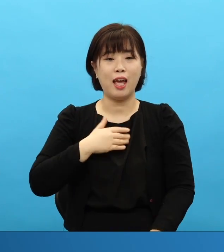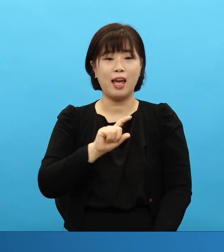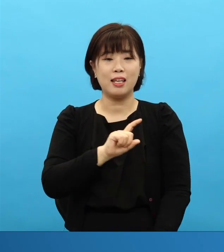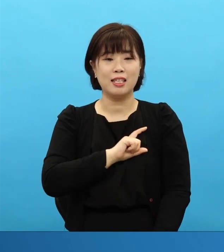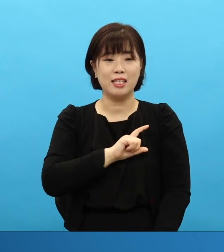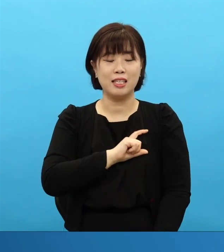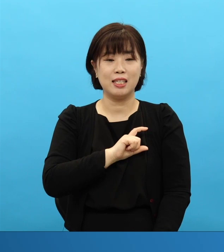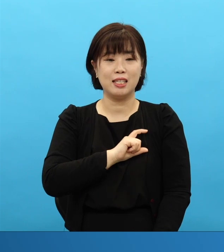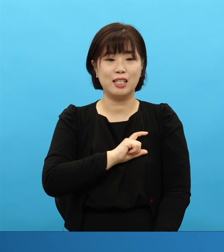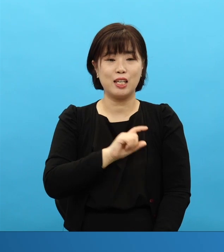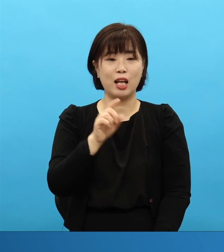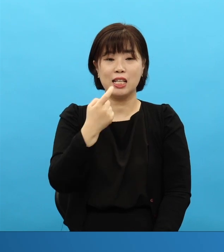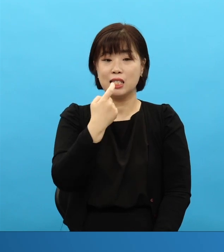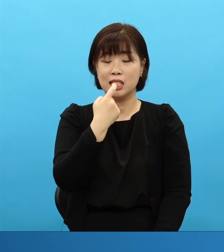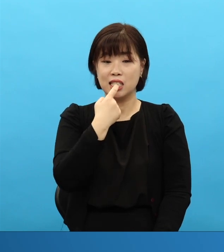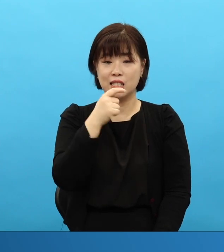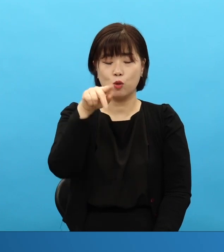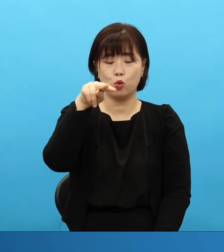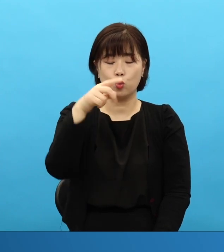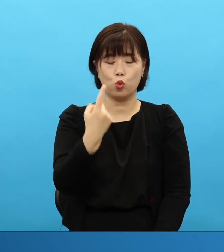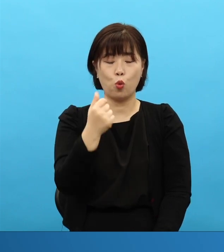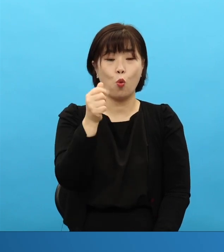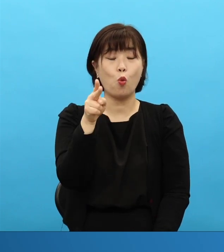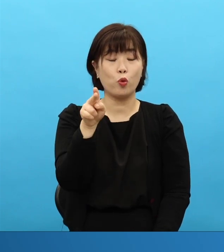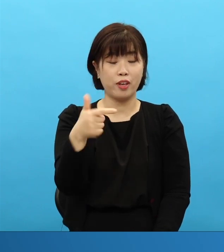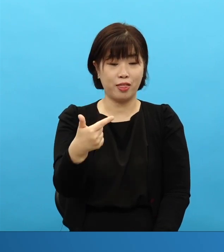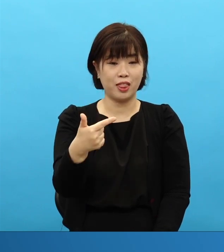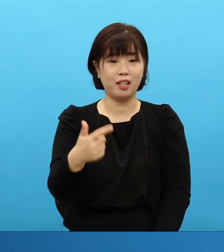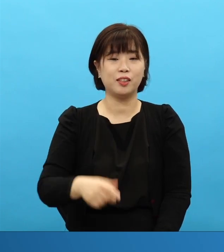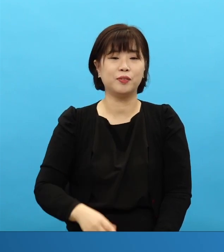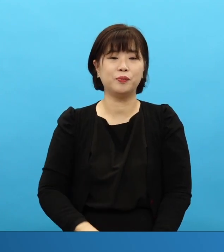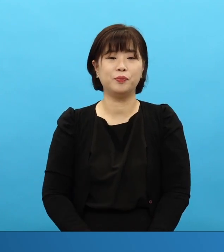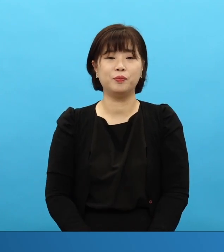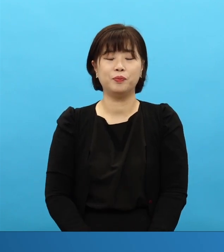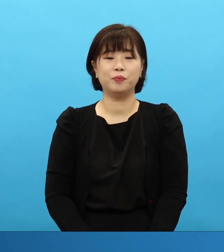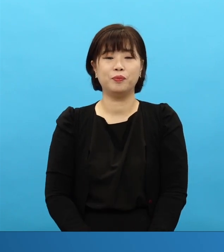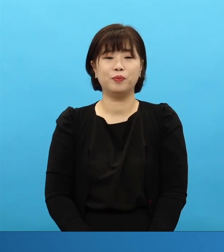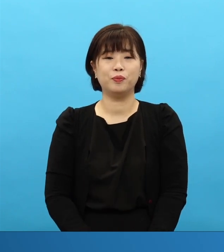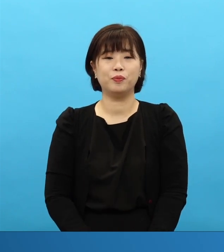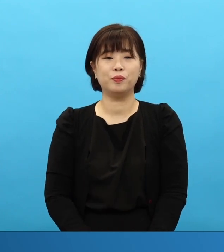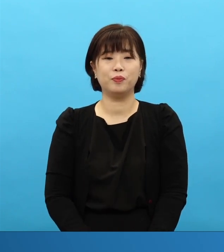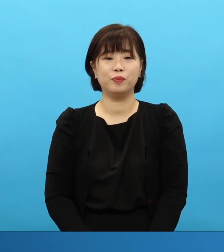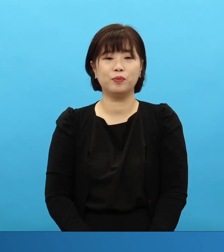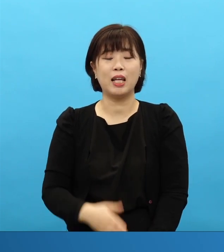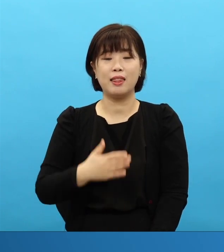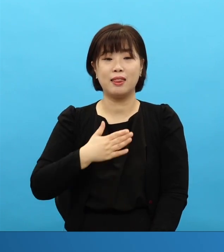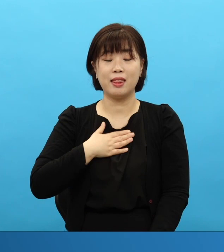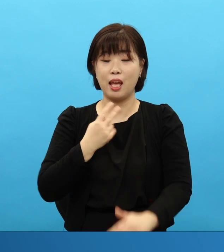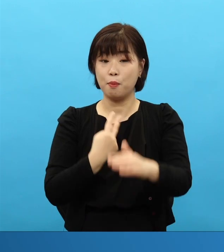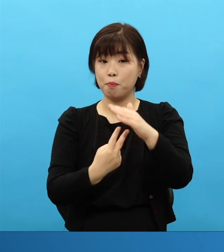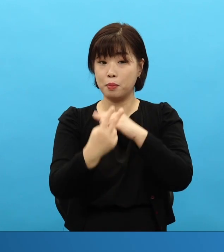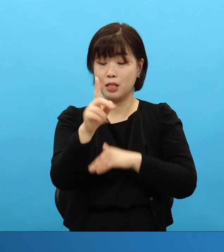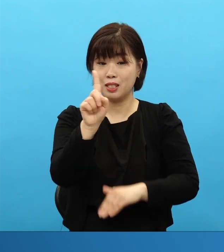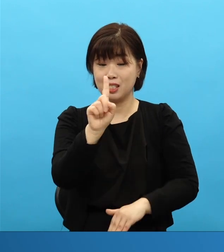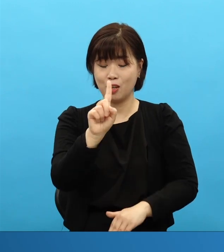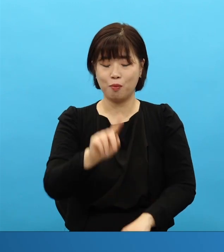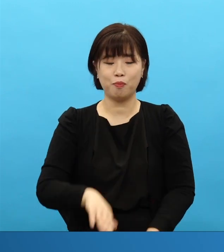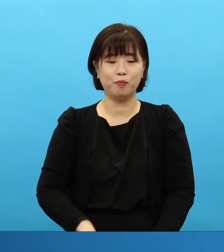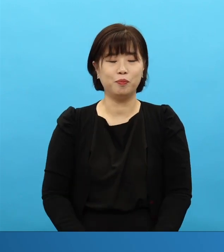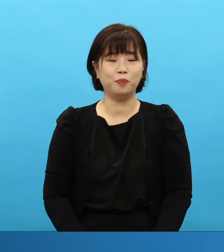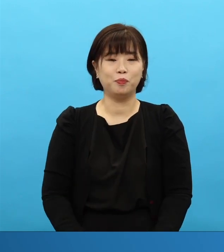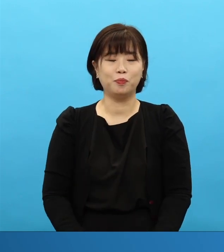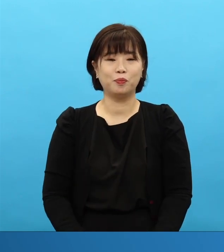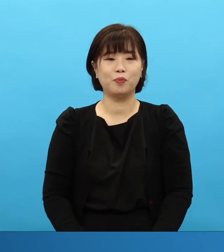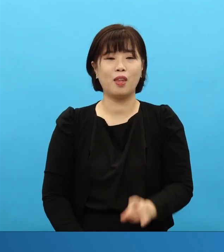Reverend Lee Chang-seok at Chowan Church, and also attending the Anyang Elementary Evangelism Institute. 저의 비전은 에베소서 2장